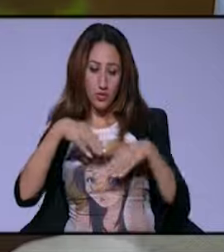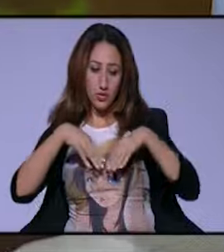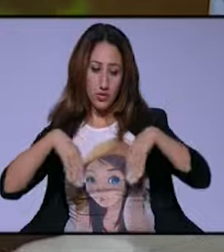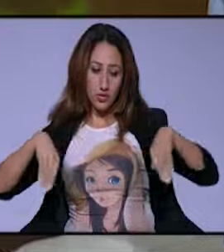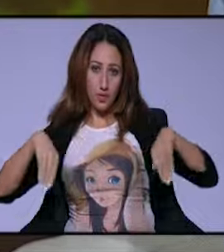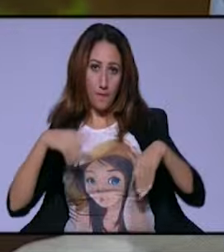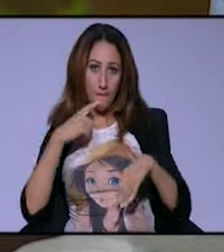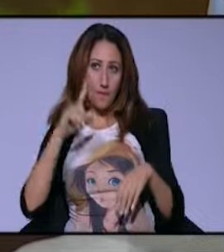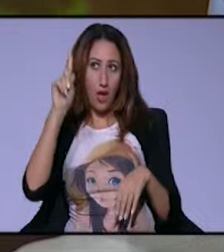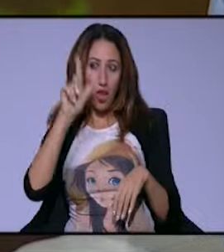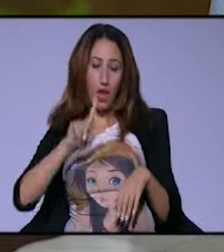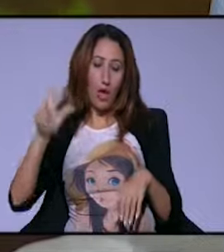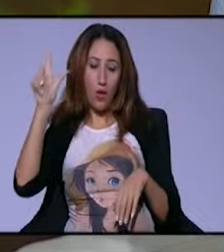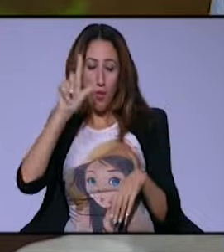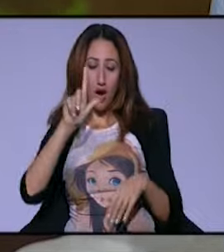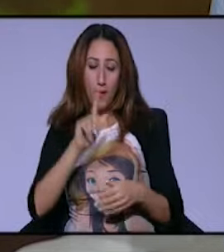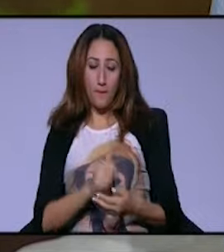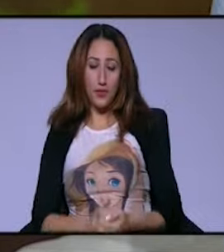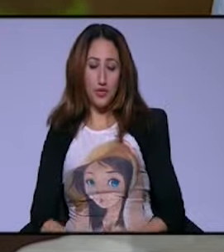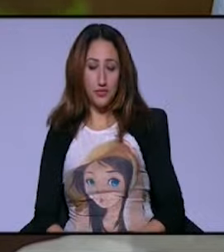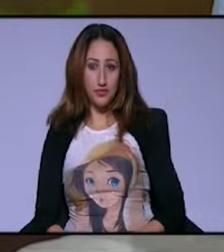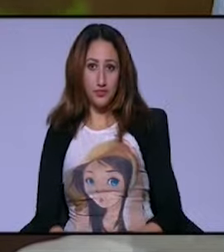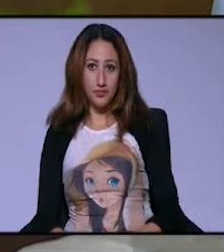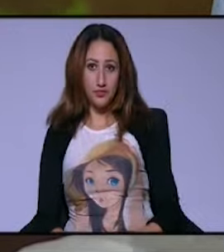الله اكبر